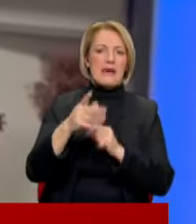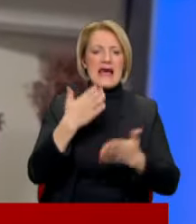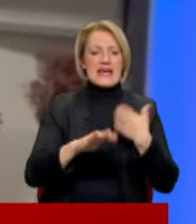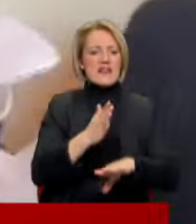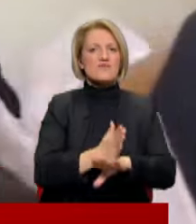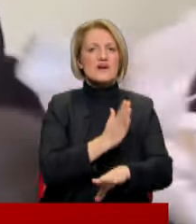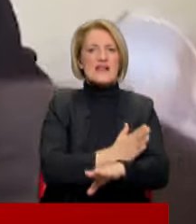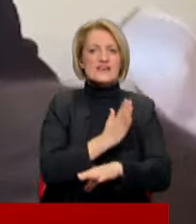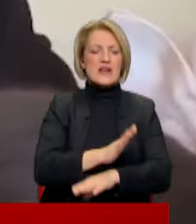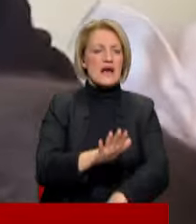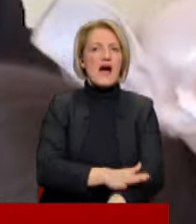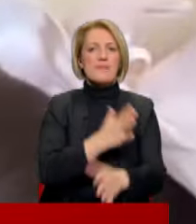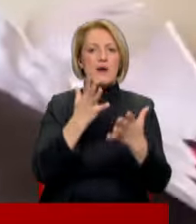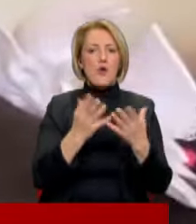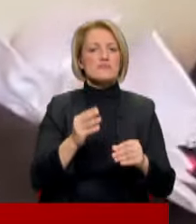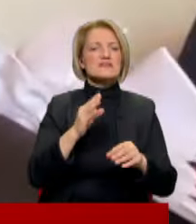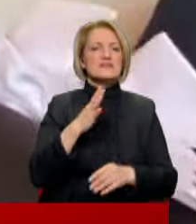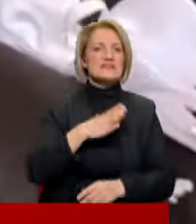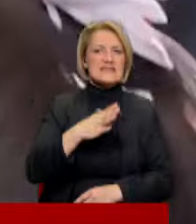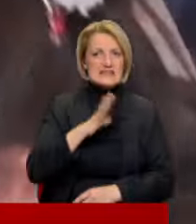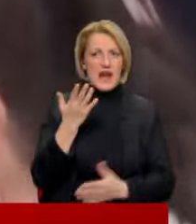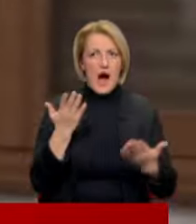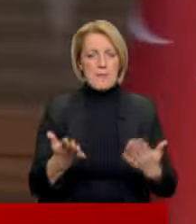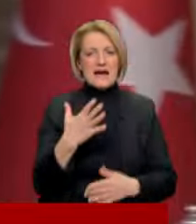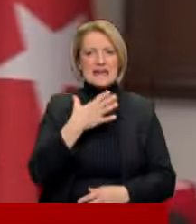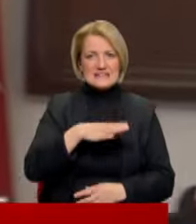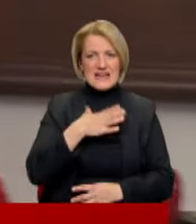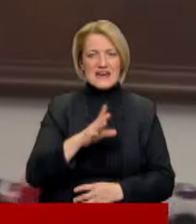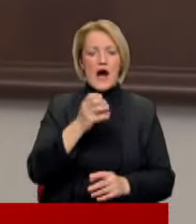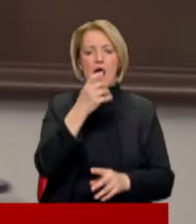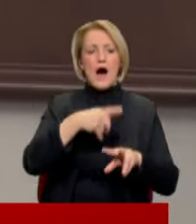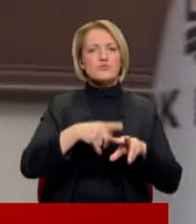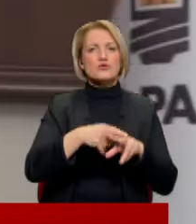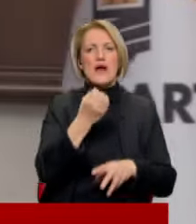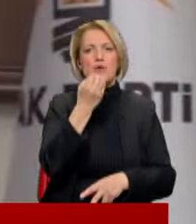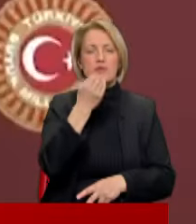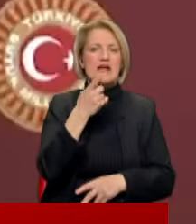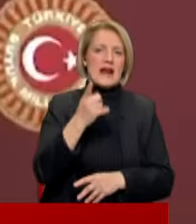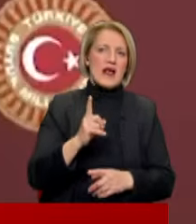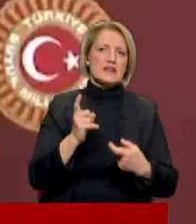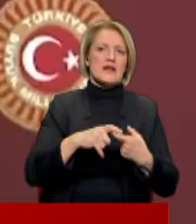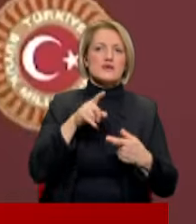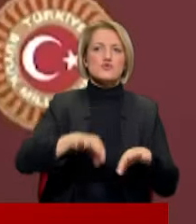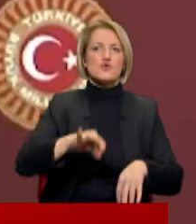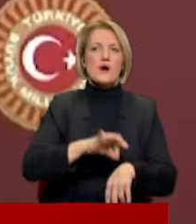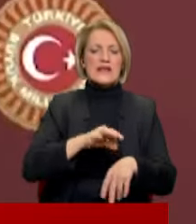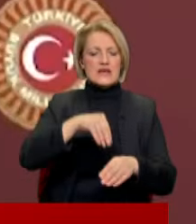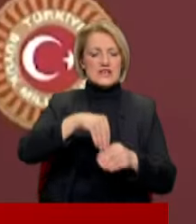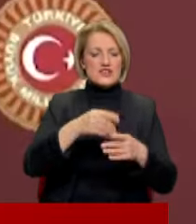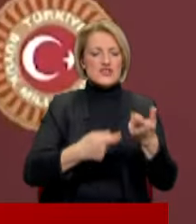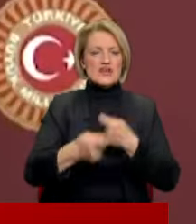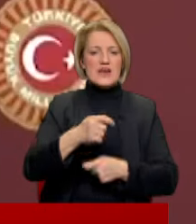engelli vatandaşların da kaymakam olabilmesini istediğini ancak talebinin Abdullah Güler'e takıldığını söyledi. Şu anda da